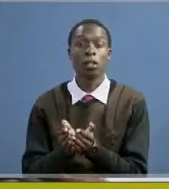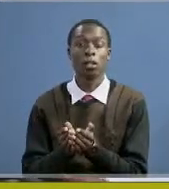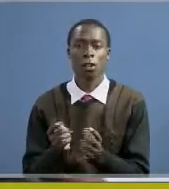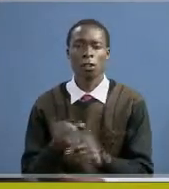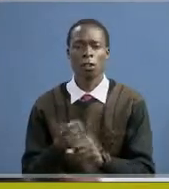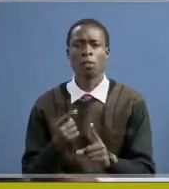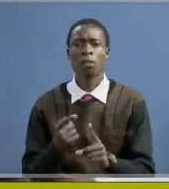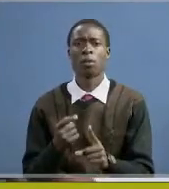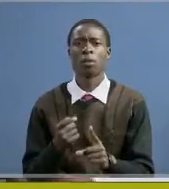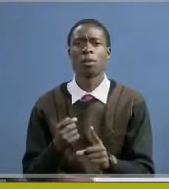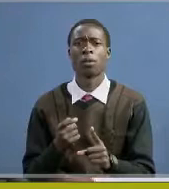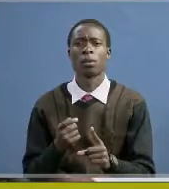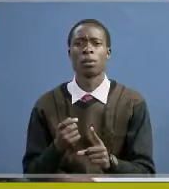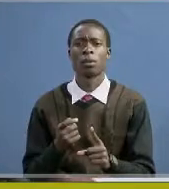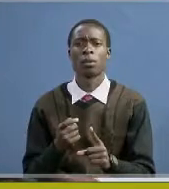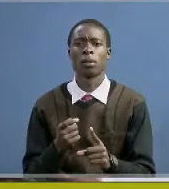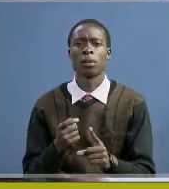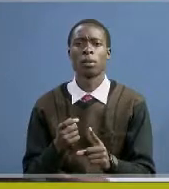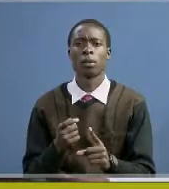imetoka